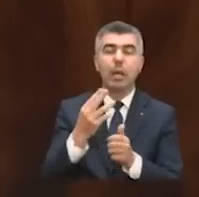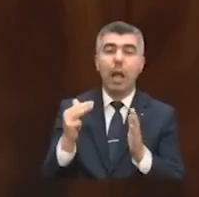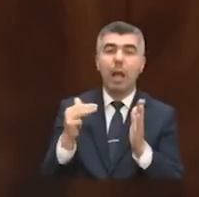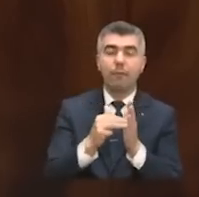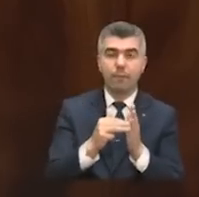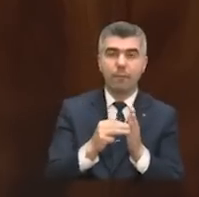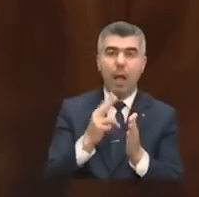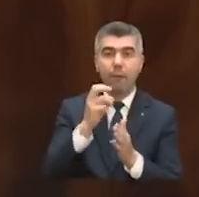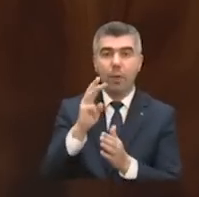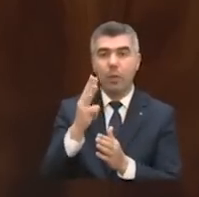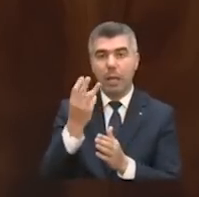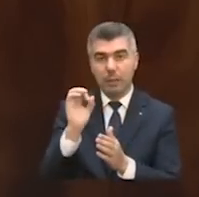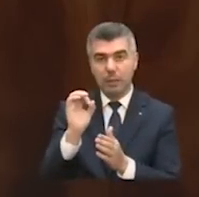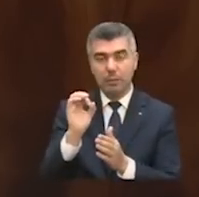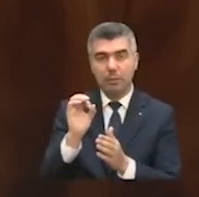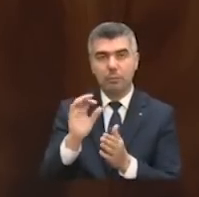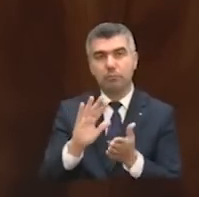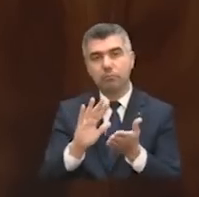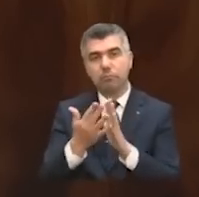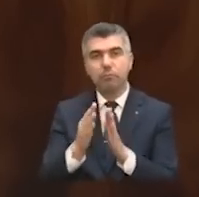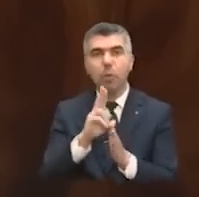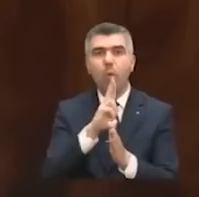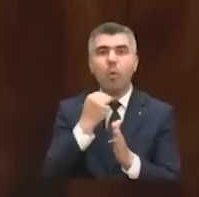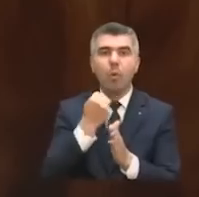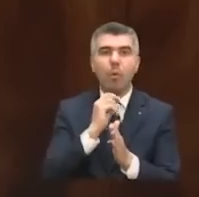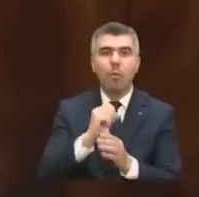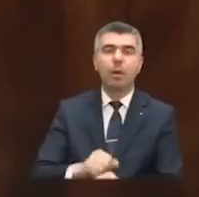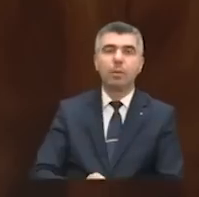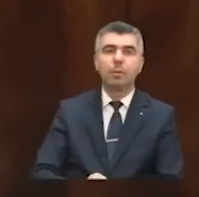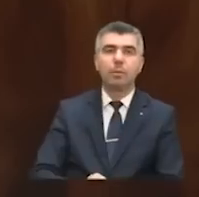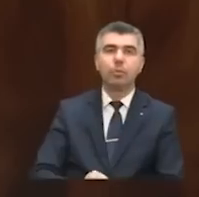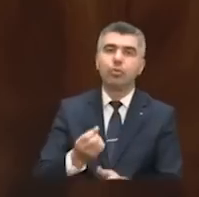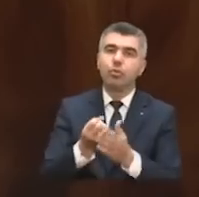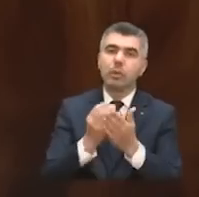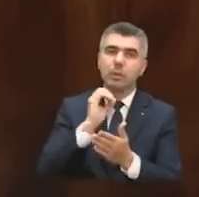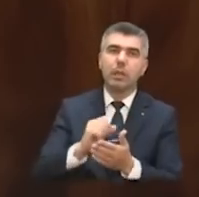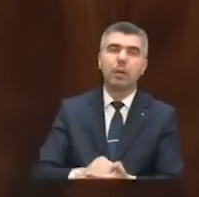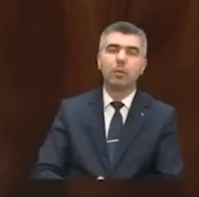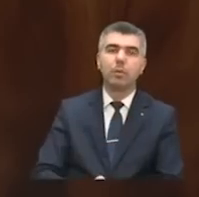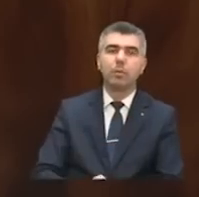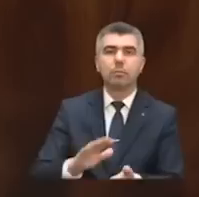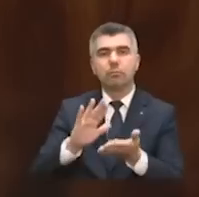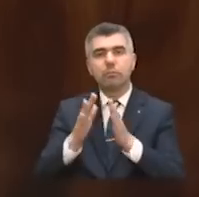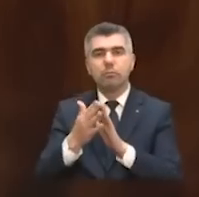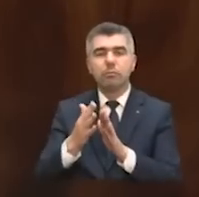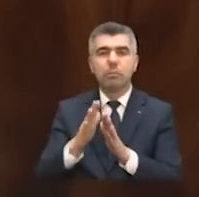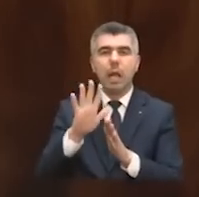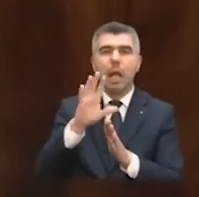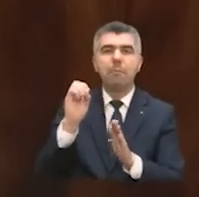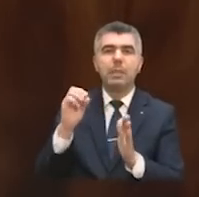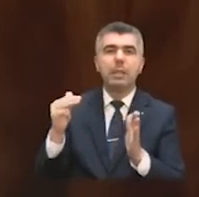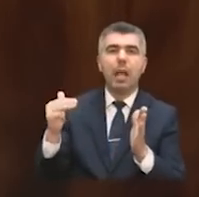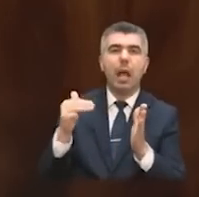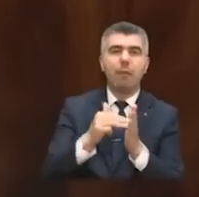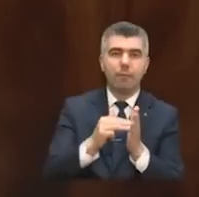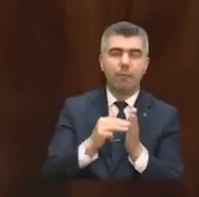في 2030 الحكومة المقبلة نوصلوا على الأقل 50,000 ديال